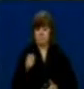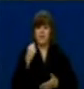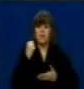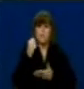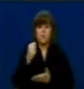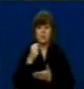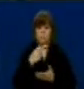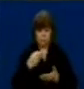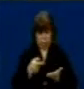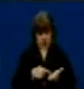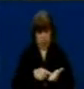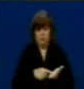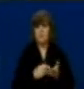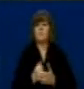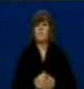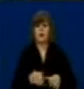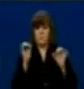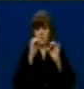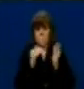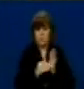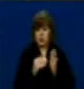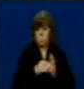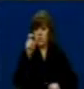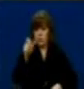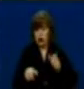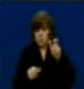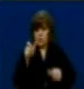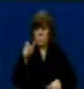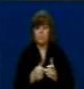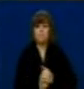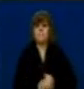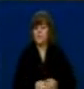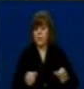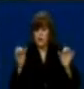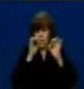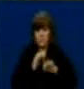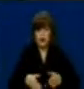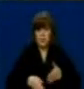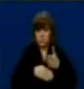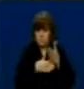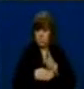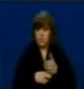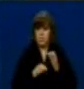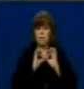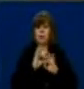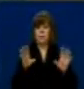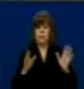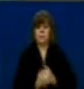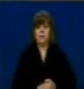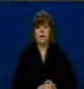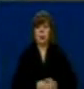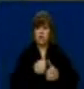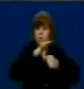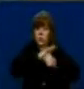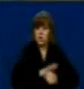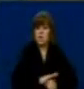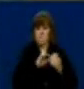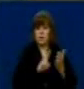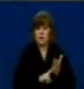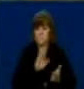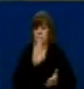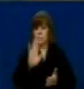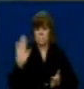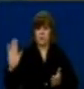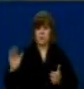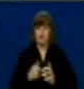që kemi para vetës, nuk plotësohen nevojat e qytetarëve, nuk rriten mundësit për qytetarët dhe imponohet shkelja të drejtave të tyre për